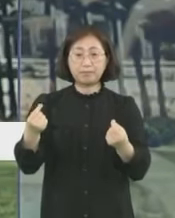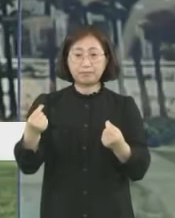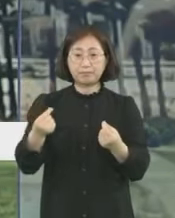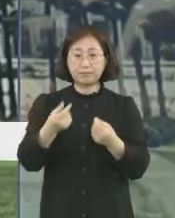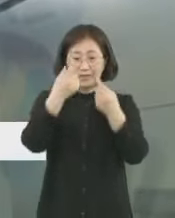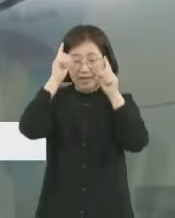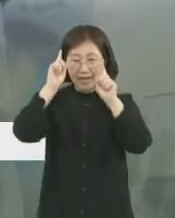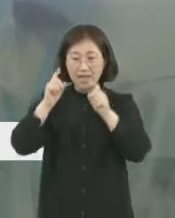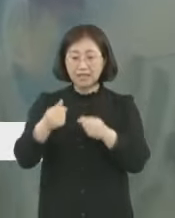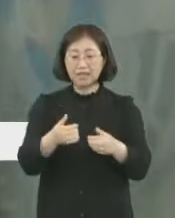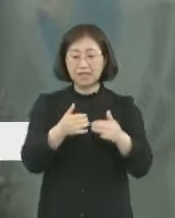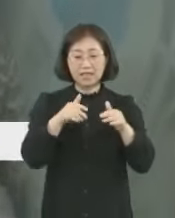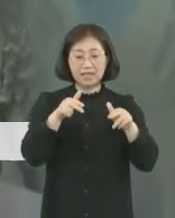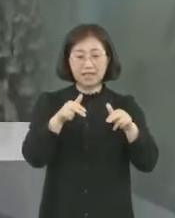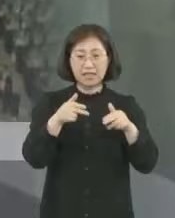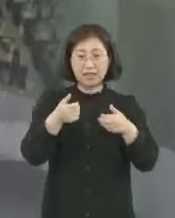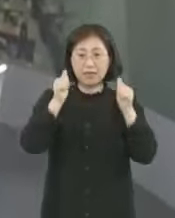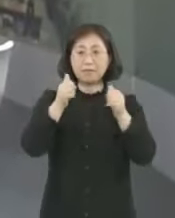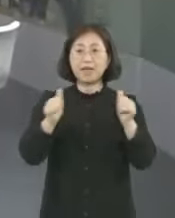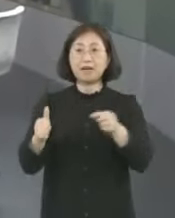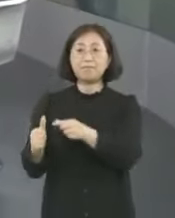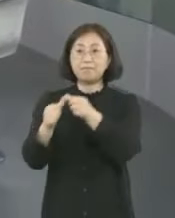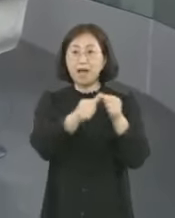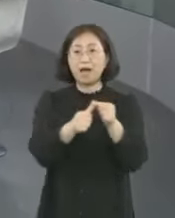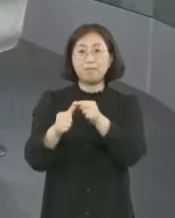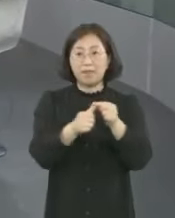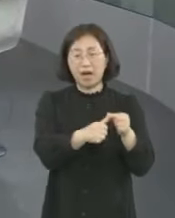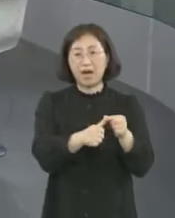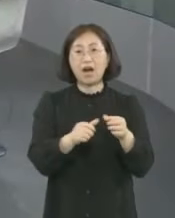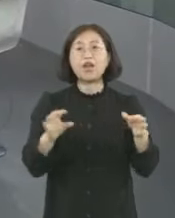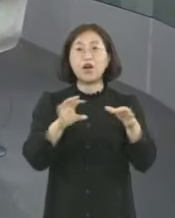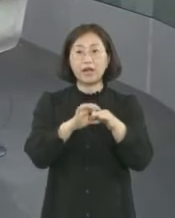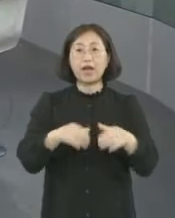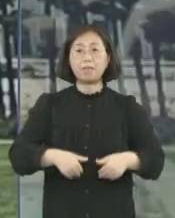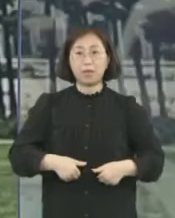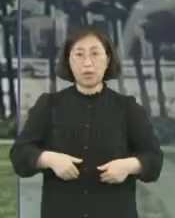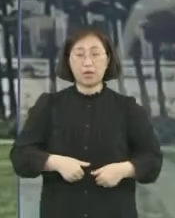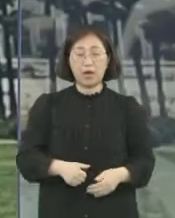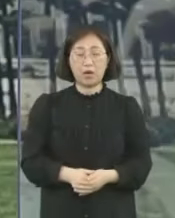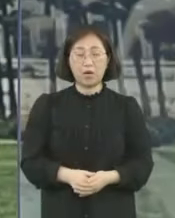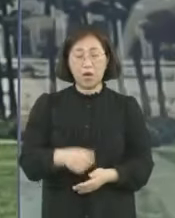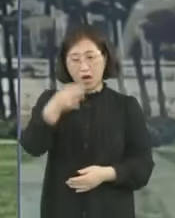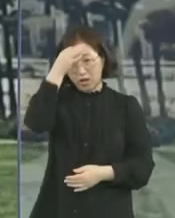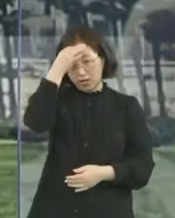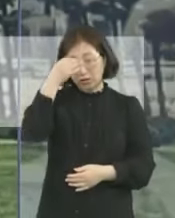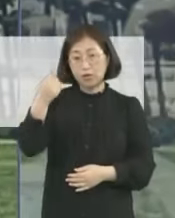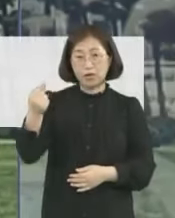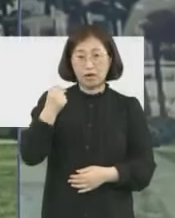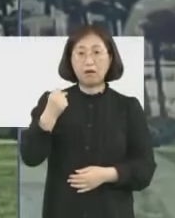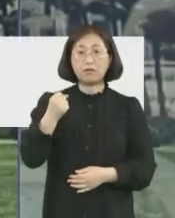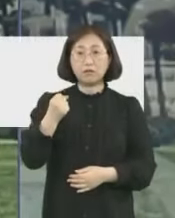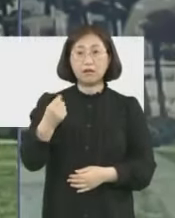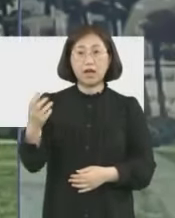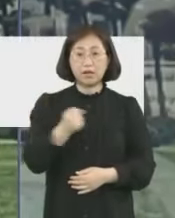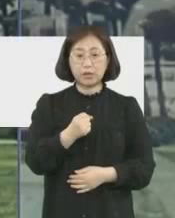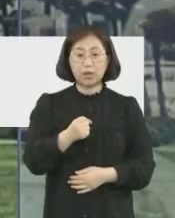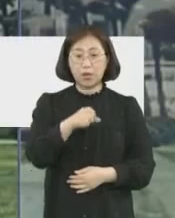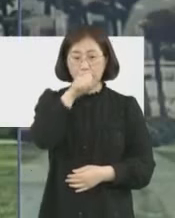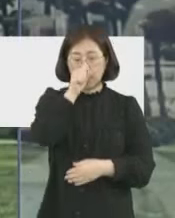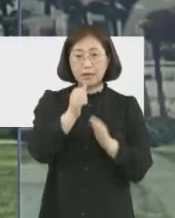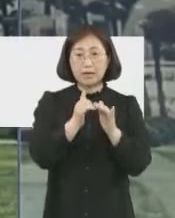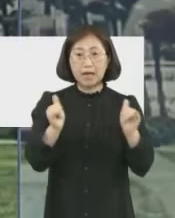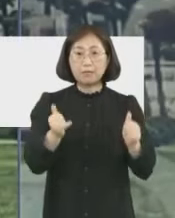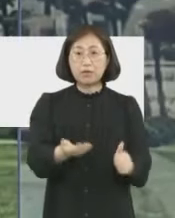시스템이 필요하다며 지역 대학의 우수 인재 육성에 강조점을 찍었습니다. 기술력을 중심으로 해서 좋은 인재들을